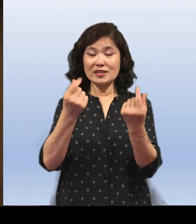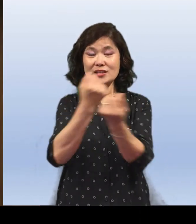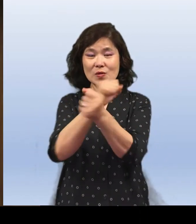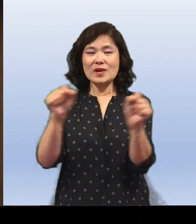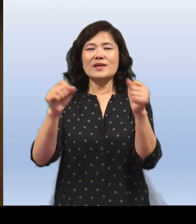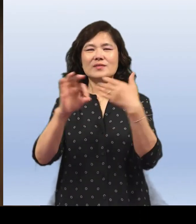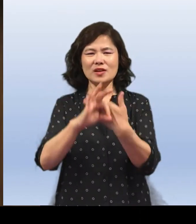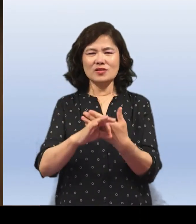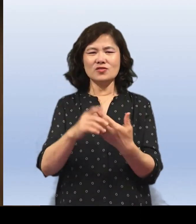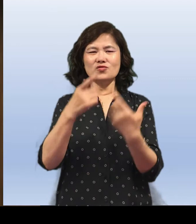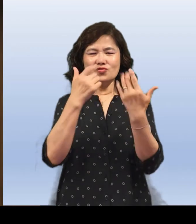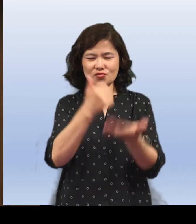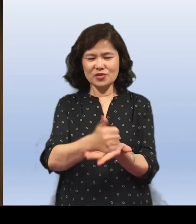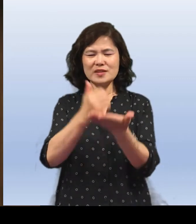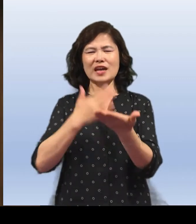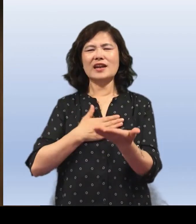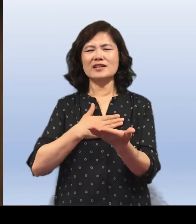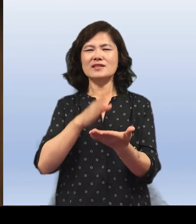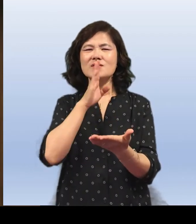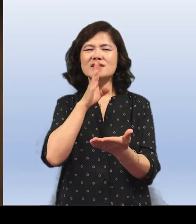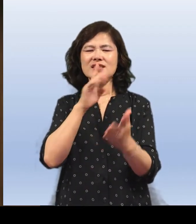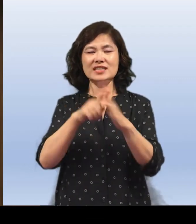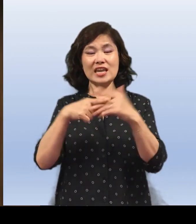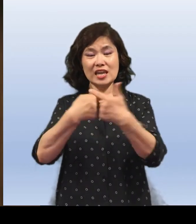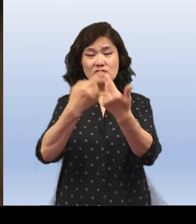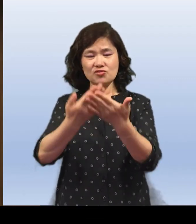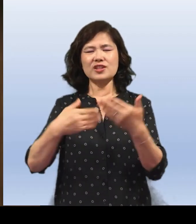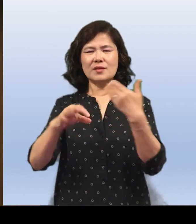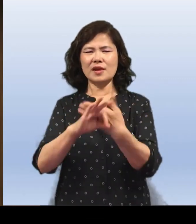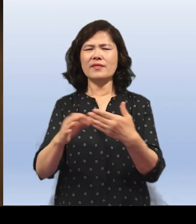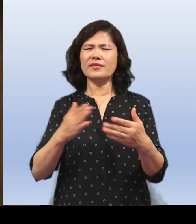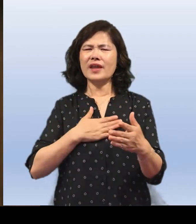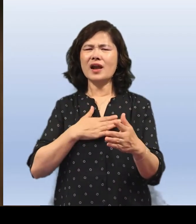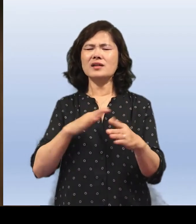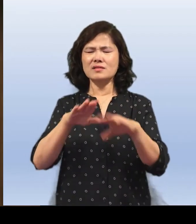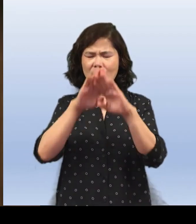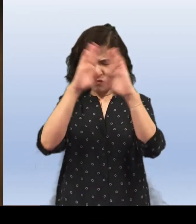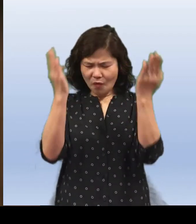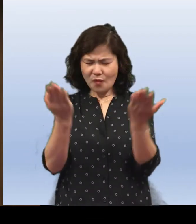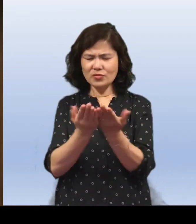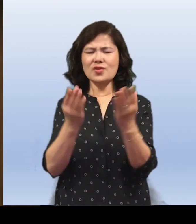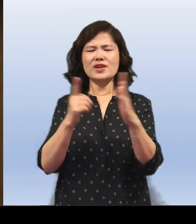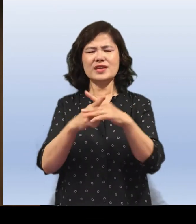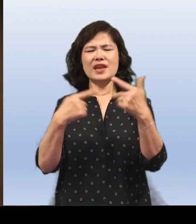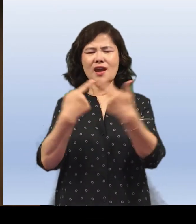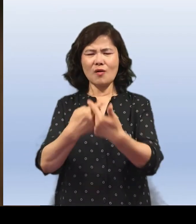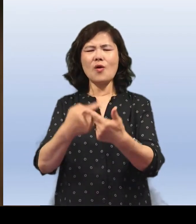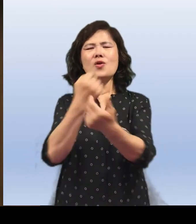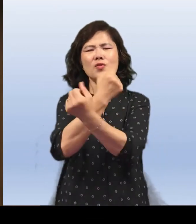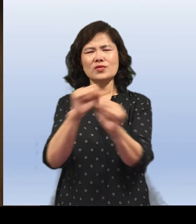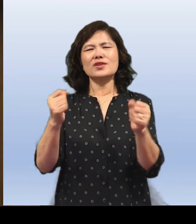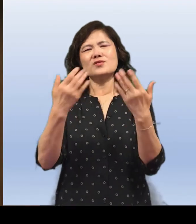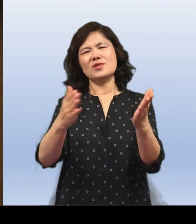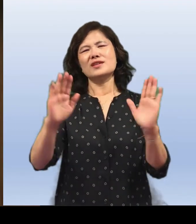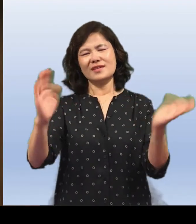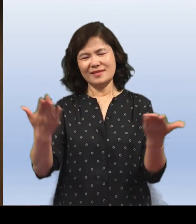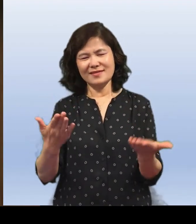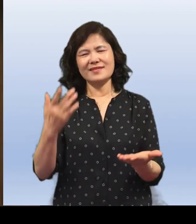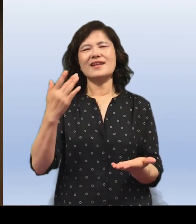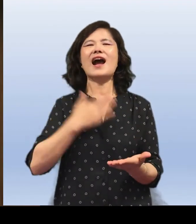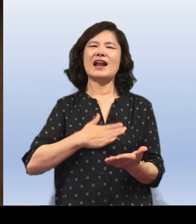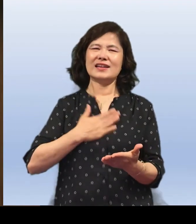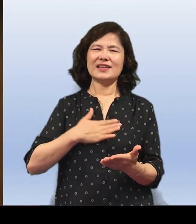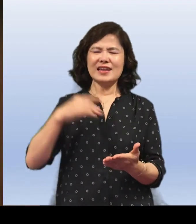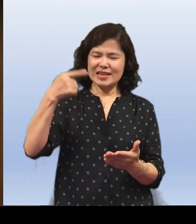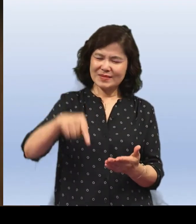용납하셨다면, 주님이 나를 이렇게 용서하셨다면 내가 용납하지 못하고 용서하지 못할 자가 누가 있겠는가?